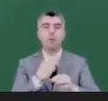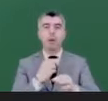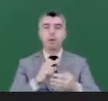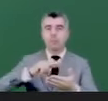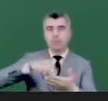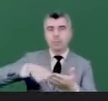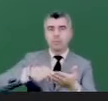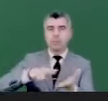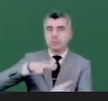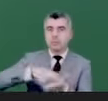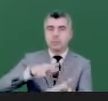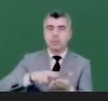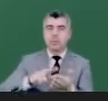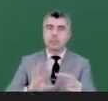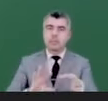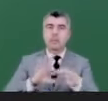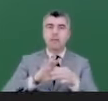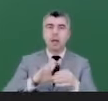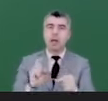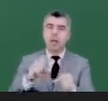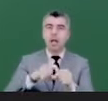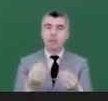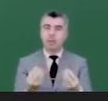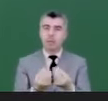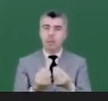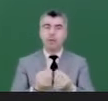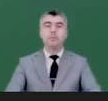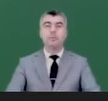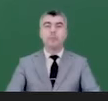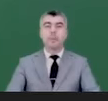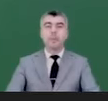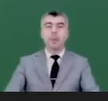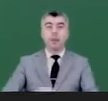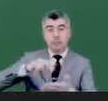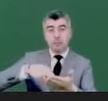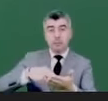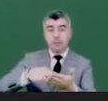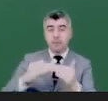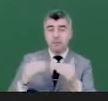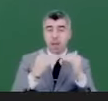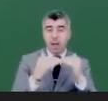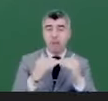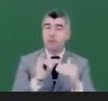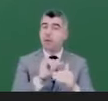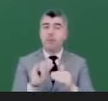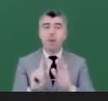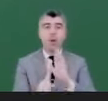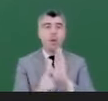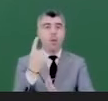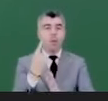اتفاق مهم جدا مع النقابات واتفاق غير مسبوق بالنظر